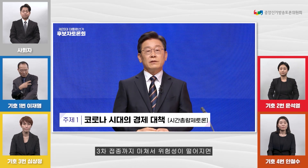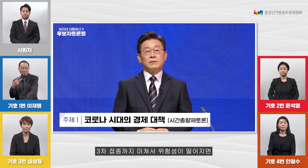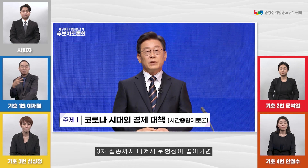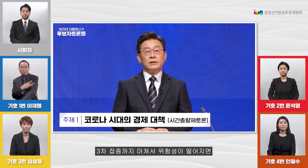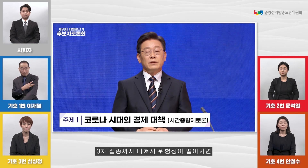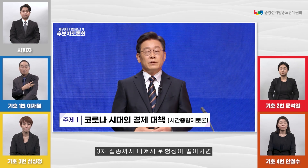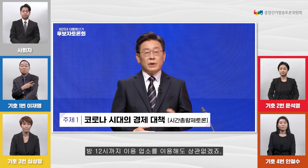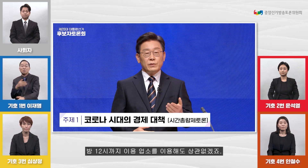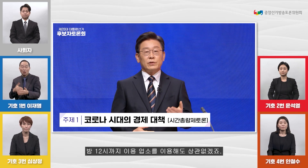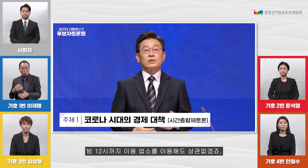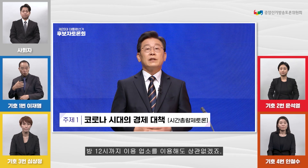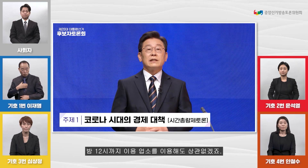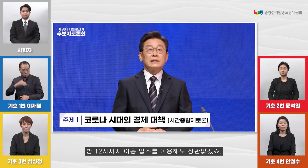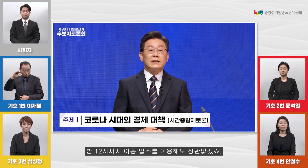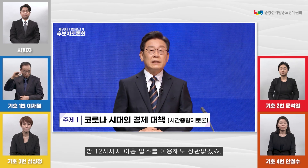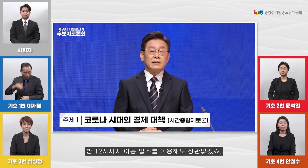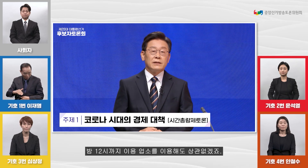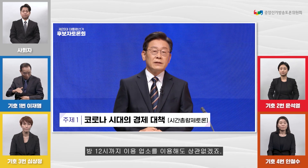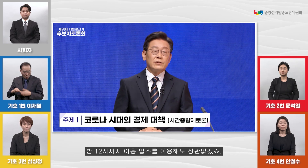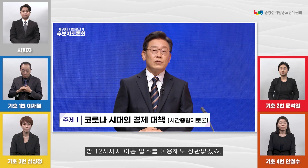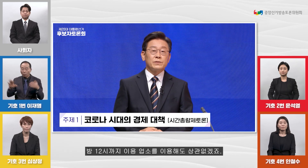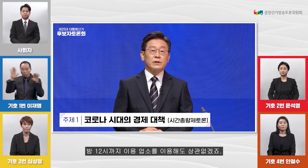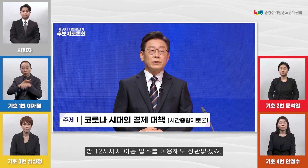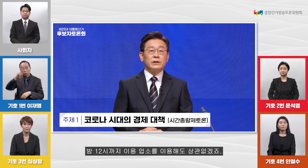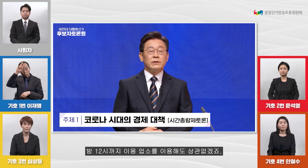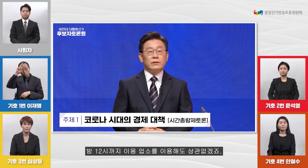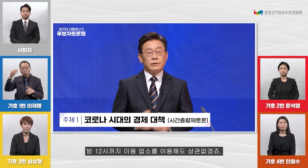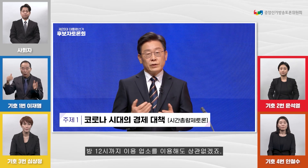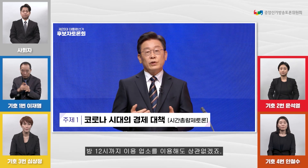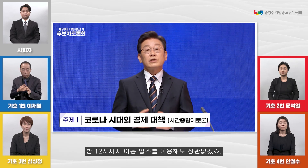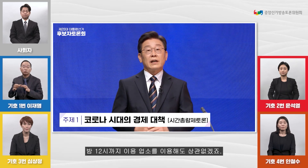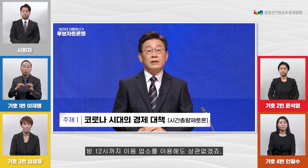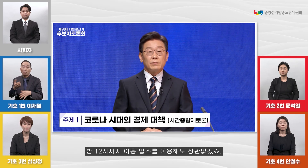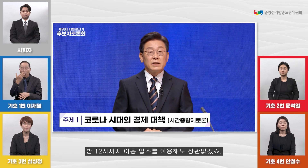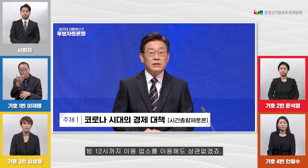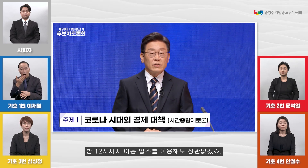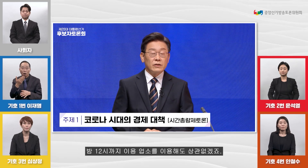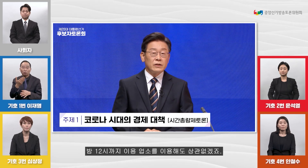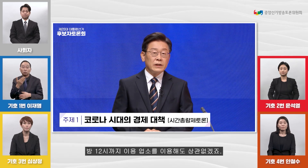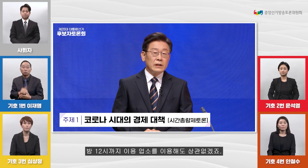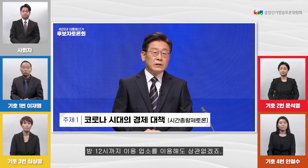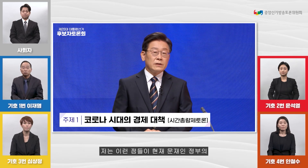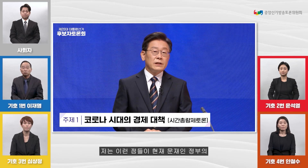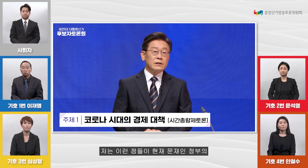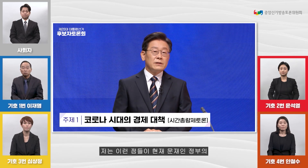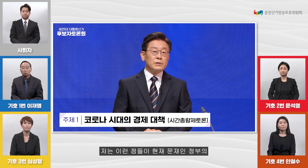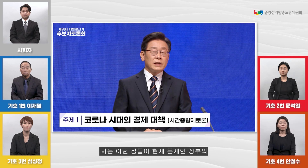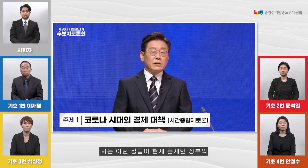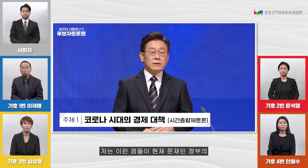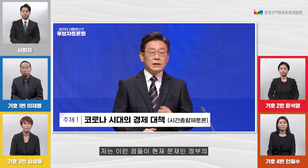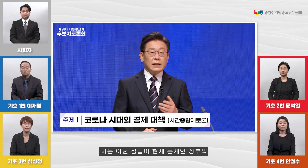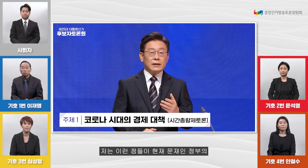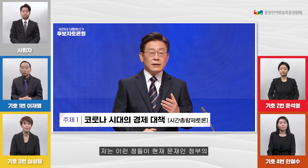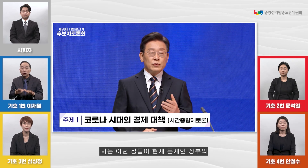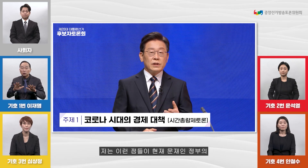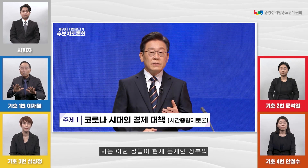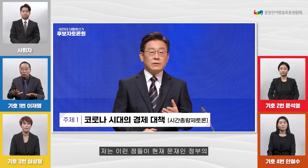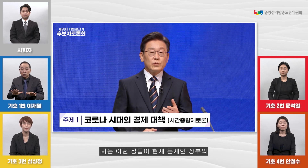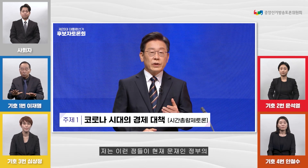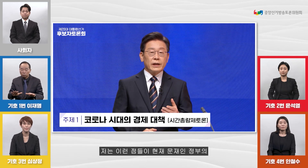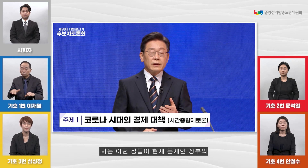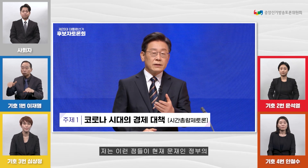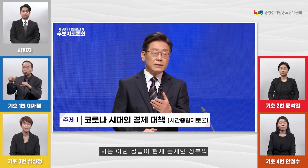위험성이 떨어지면 밤 12시까지 이용업소들 이용해도 상관없겠지요. 저는 이런 점들이 현재 이